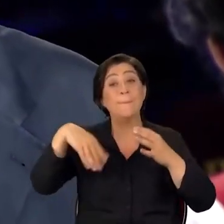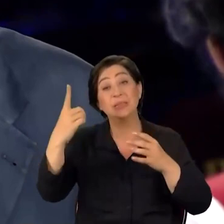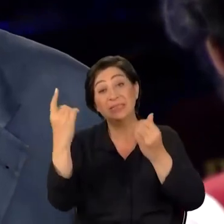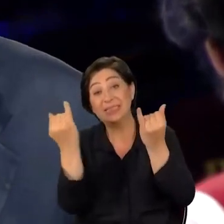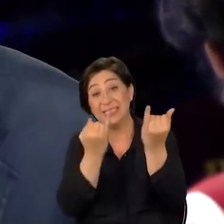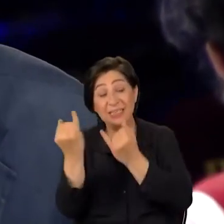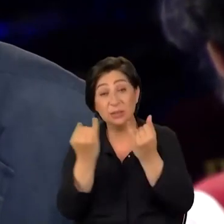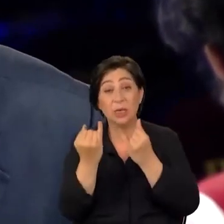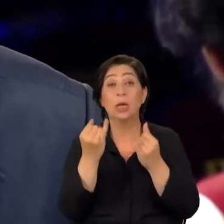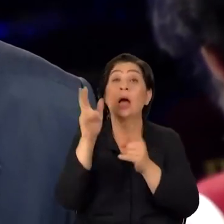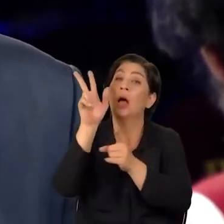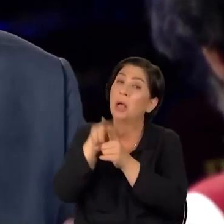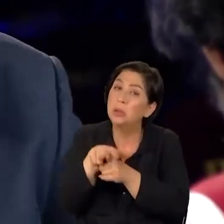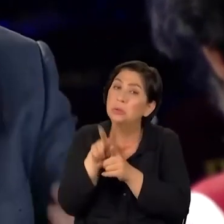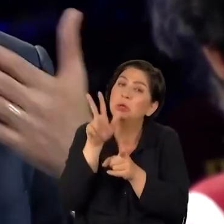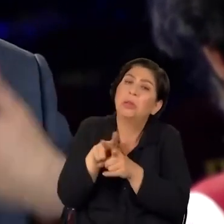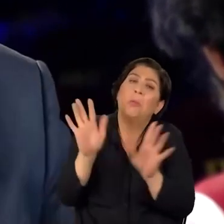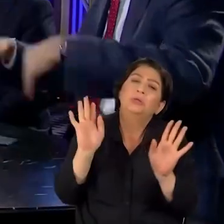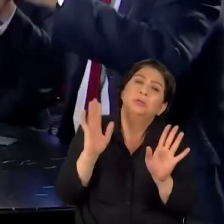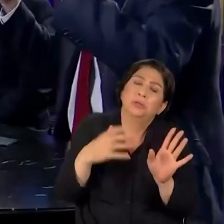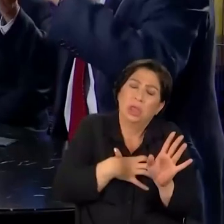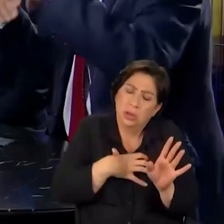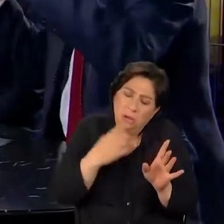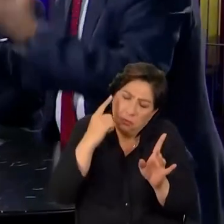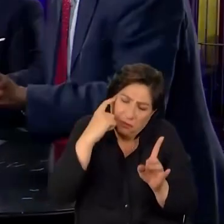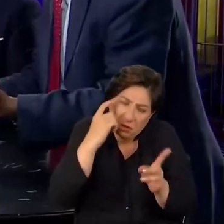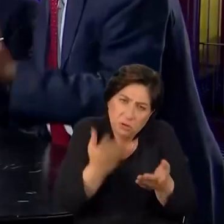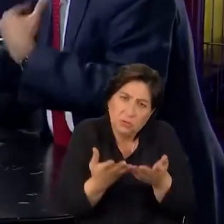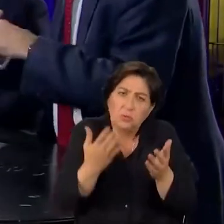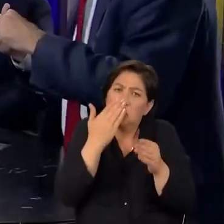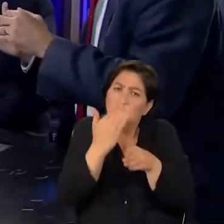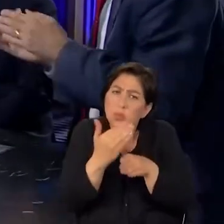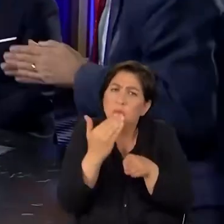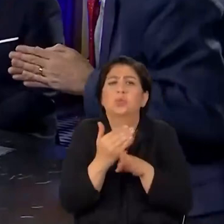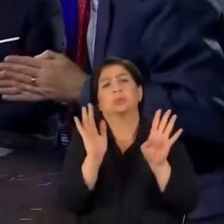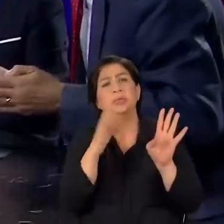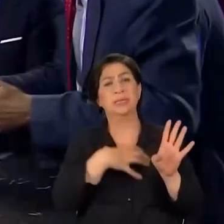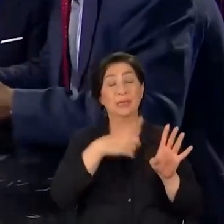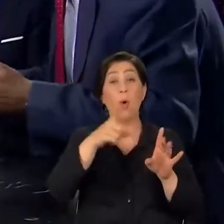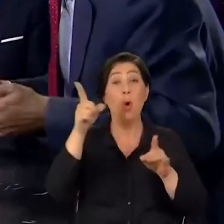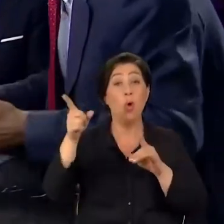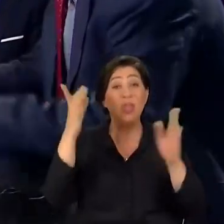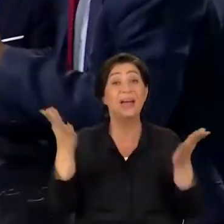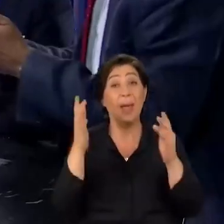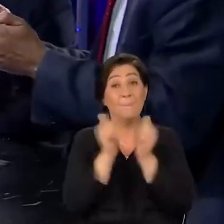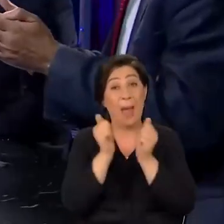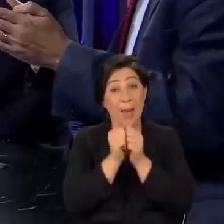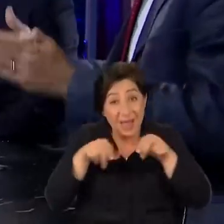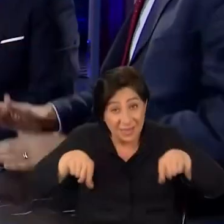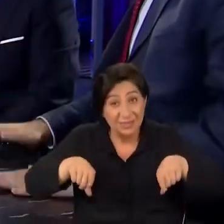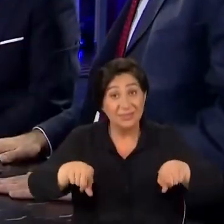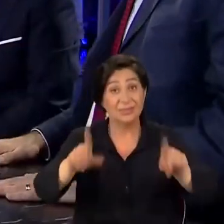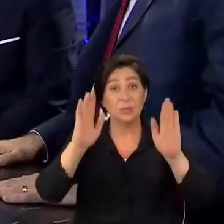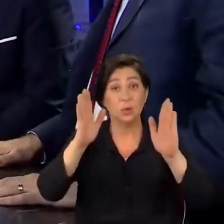da katılırız, katılmayız, kendi ideolojik bakış açımızdan uygun buluruz, bulmayız ama onlar da birlikte yürüyor. Tabii.